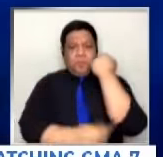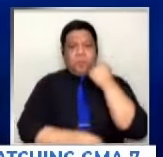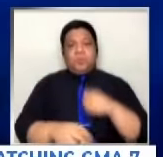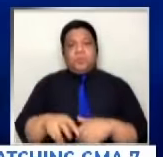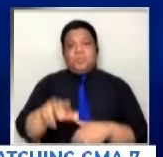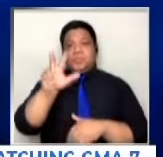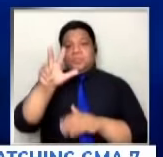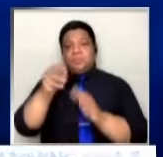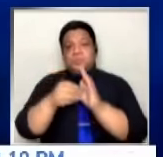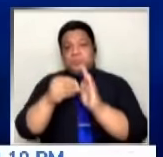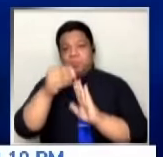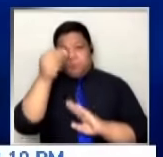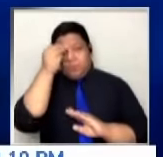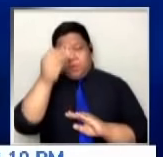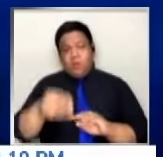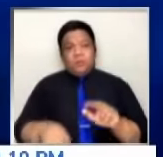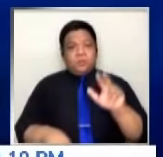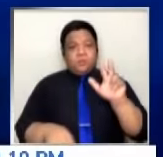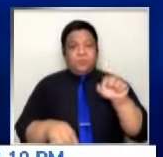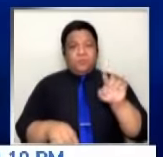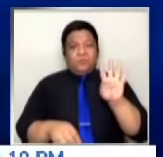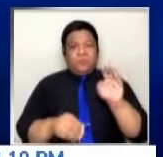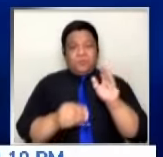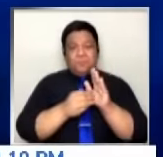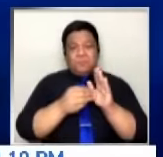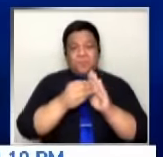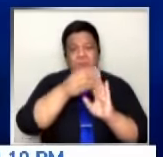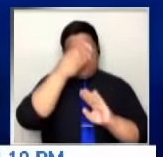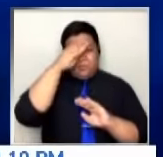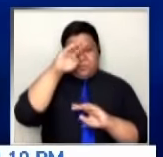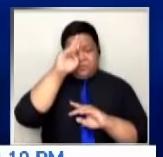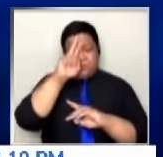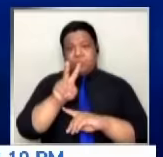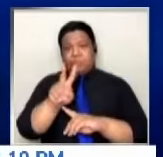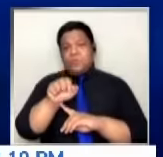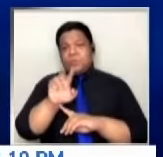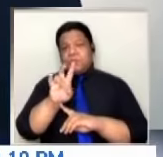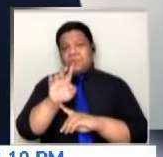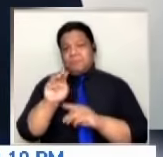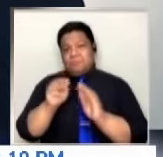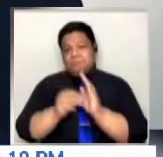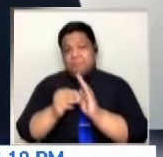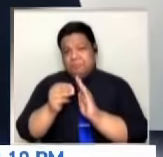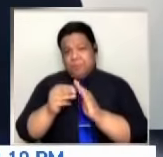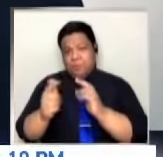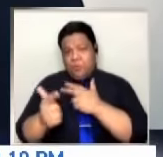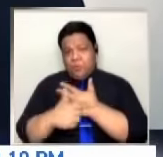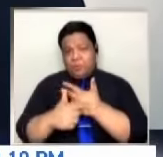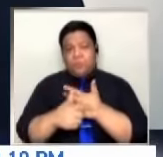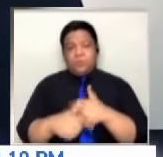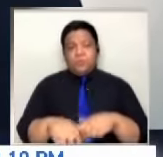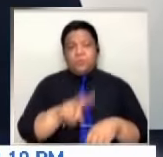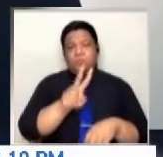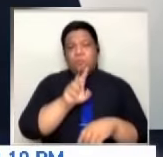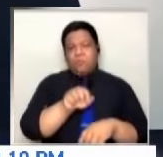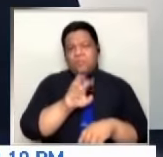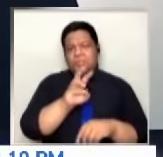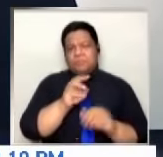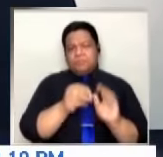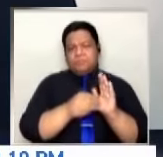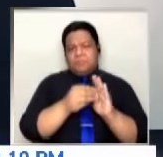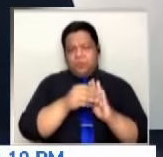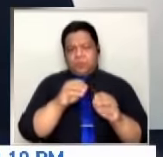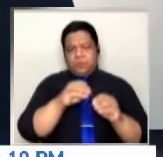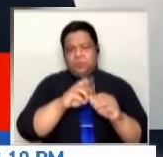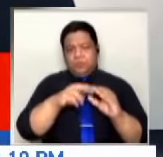milyon sa Cavite, 2.7 milyon sa Laguna at 2.6 milyon sa Rizal. Sabi ni Pangulong Rodrigo Duterte, ang dating